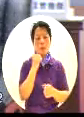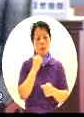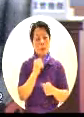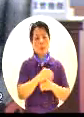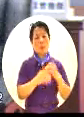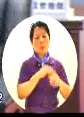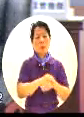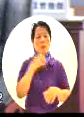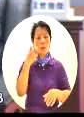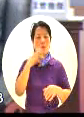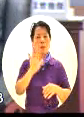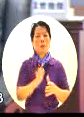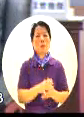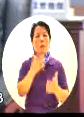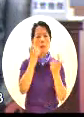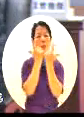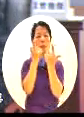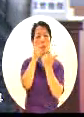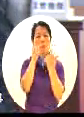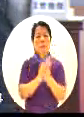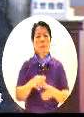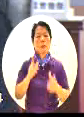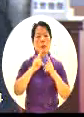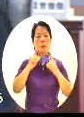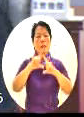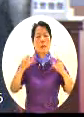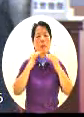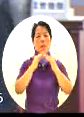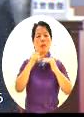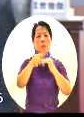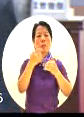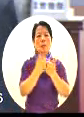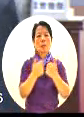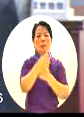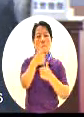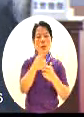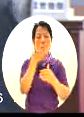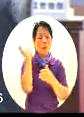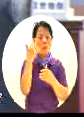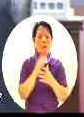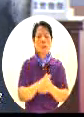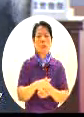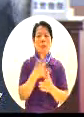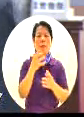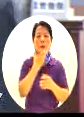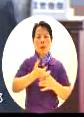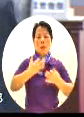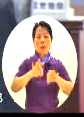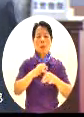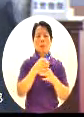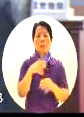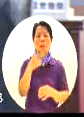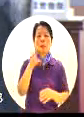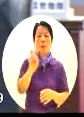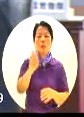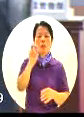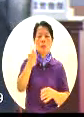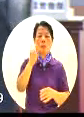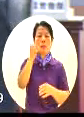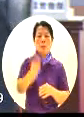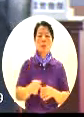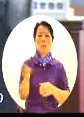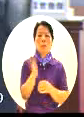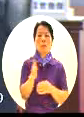大都会科技公司，那一年过去弄了10亿，结果咱民化第一年大都会科技公司